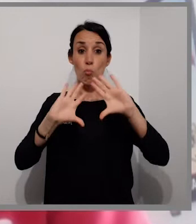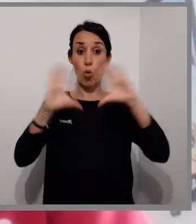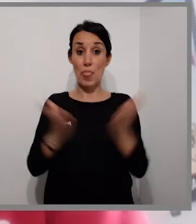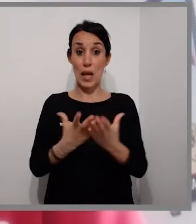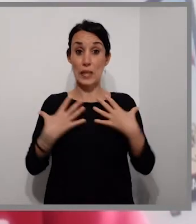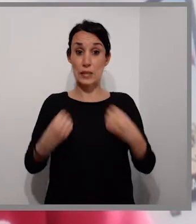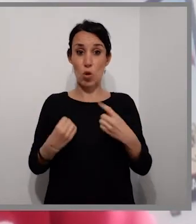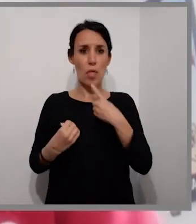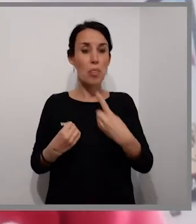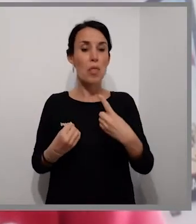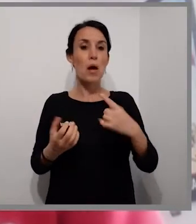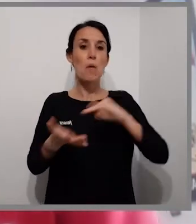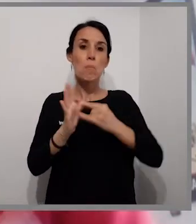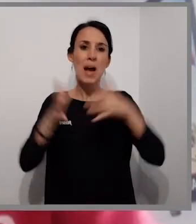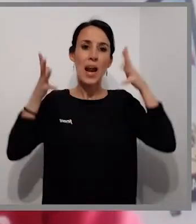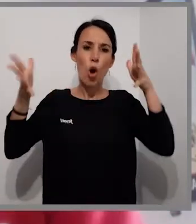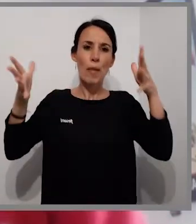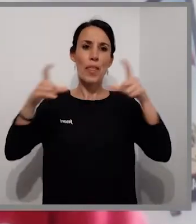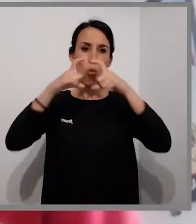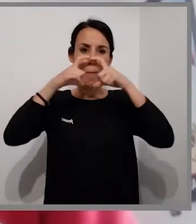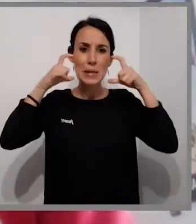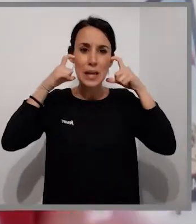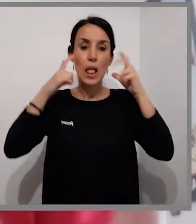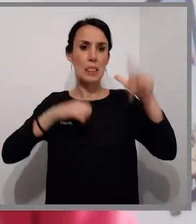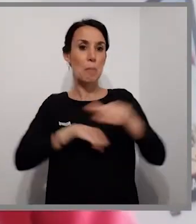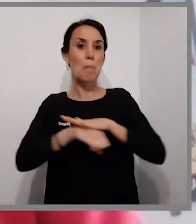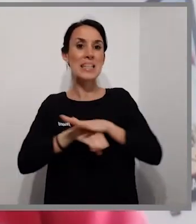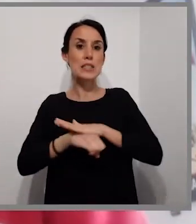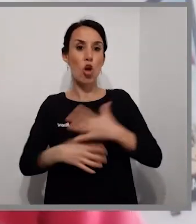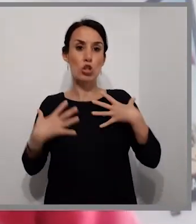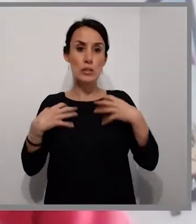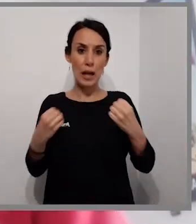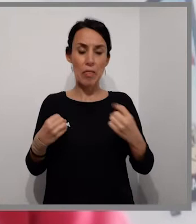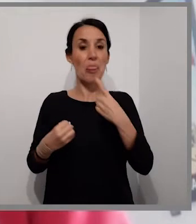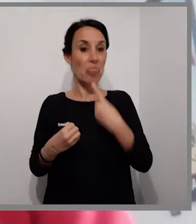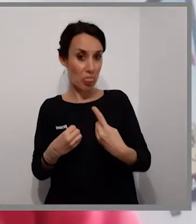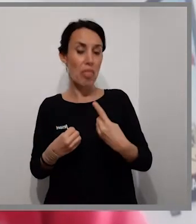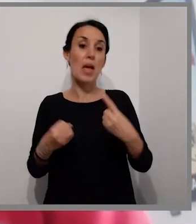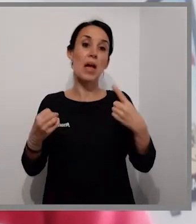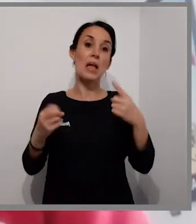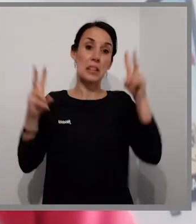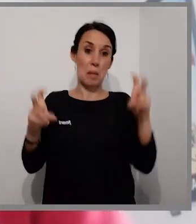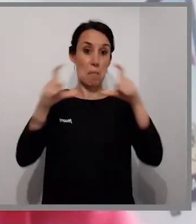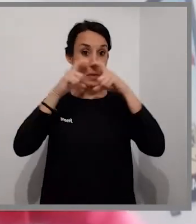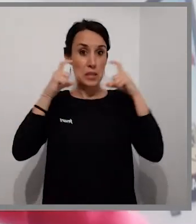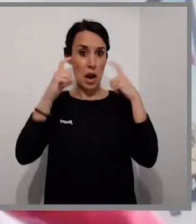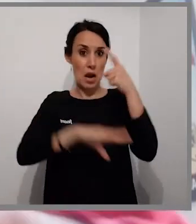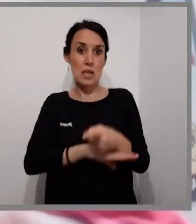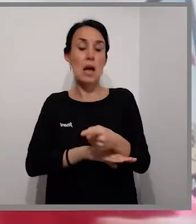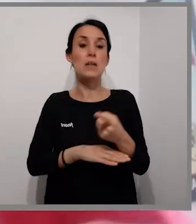l'OMS, està replantejant-se recomanar l'ús de mascaretes, també el Ministeri de Sanitat ja se ho planteja,